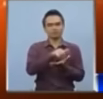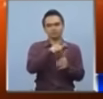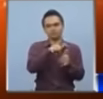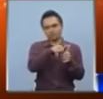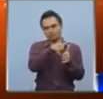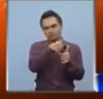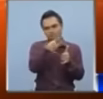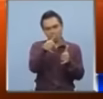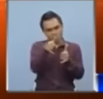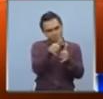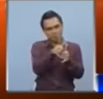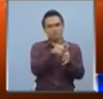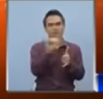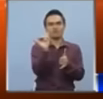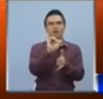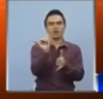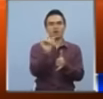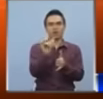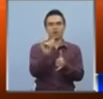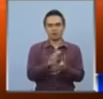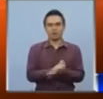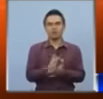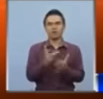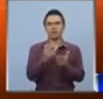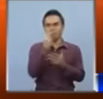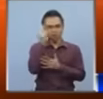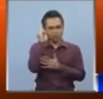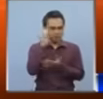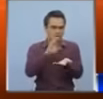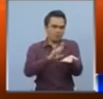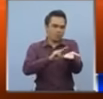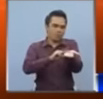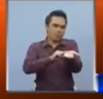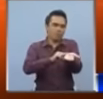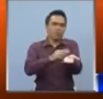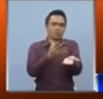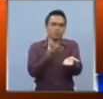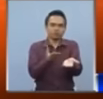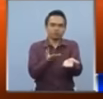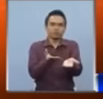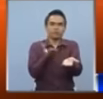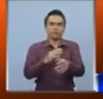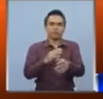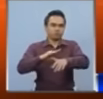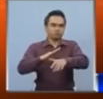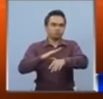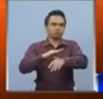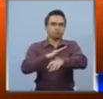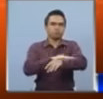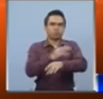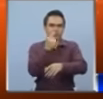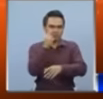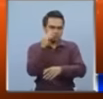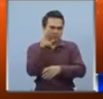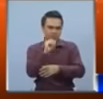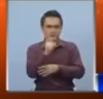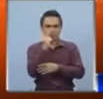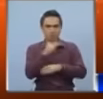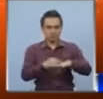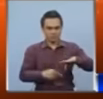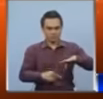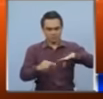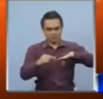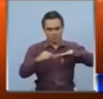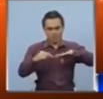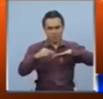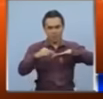คืนขึ้นมาได้จริงๆนะคะแม้จะยังมีสัญญาณชีพเต้นอ่อนๆตัวอุ่นๆแต่พอไปสังเกตที่บริเวณปลายเล็บของท่านก็เริ่มจะ